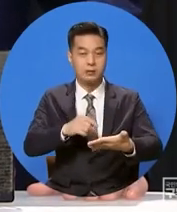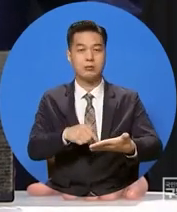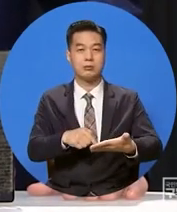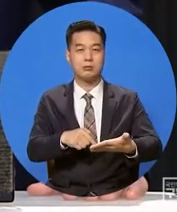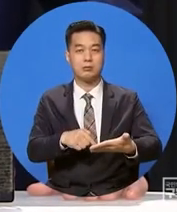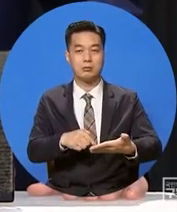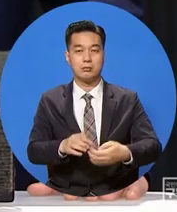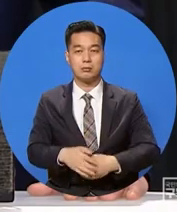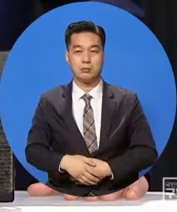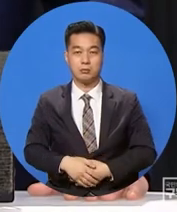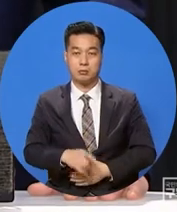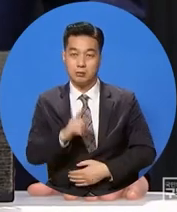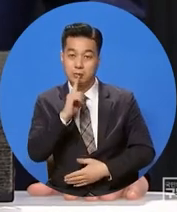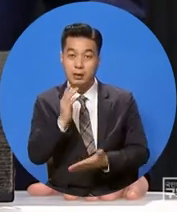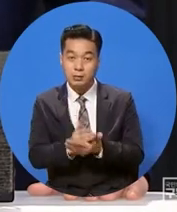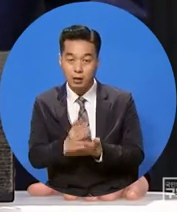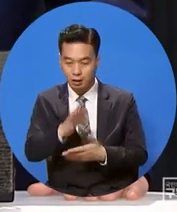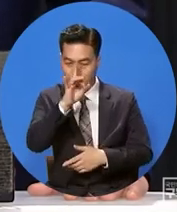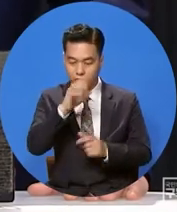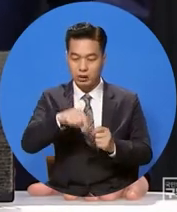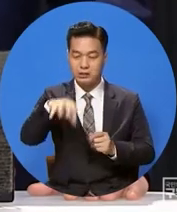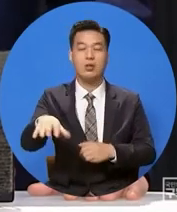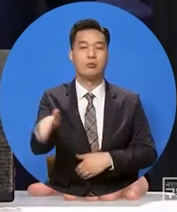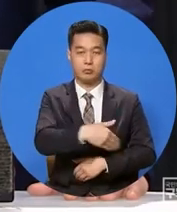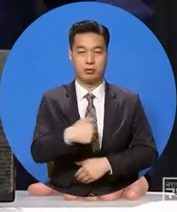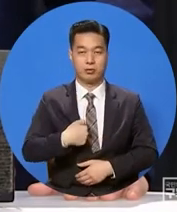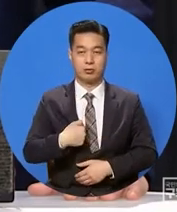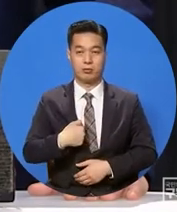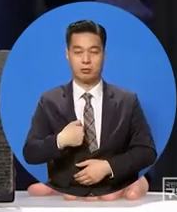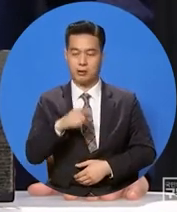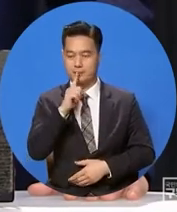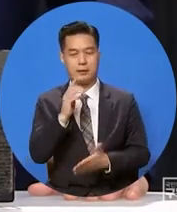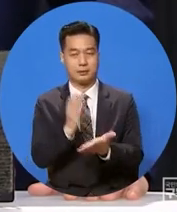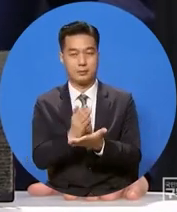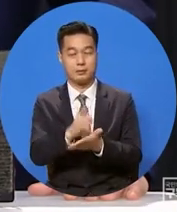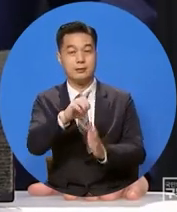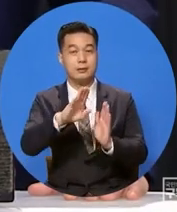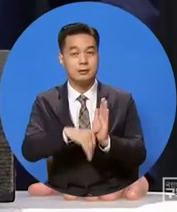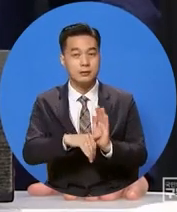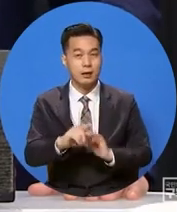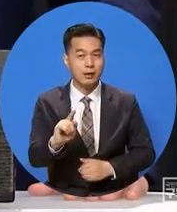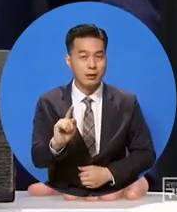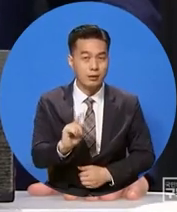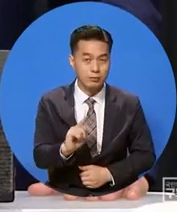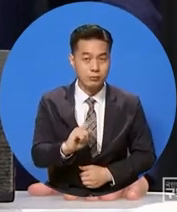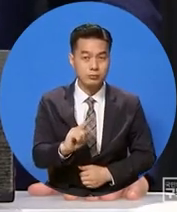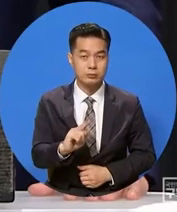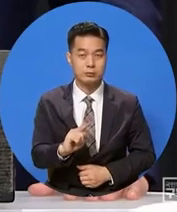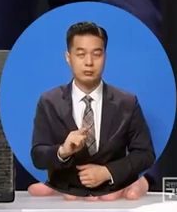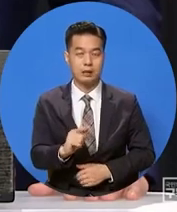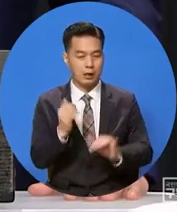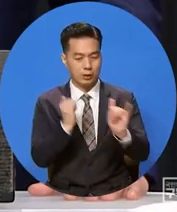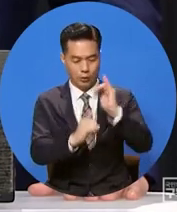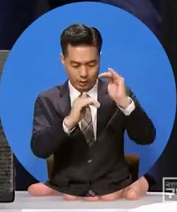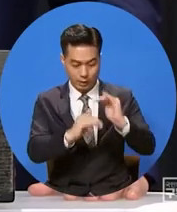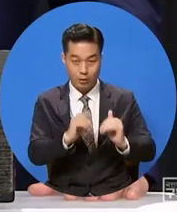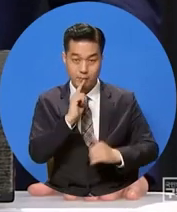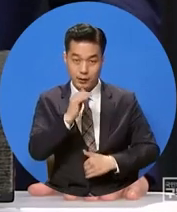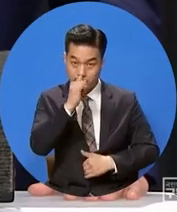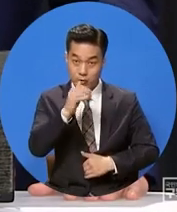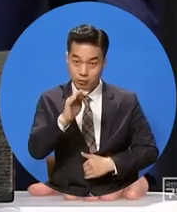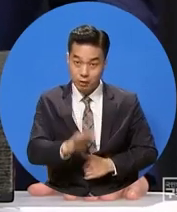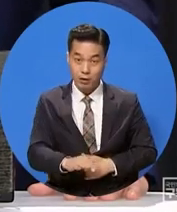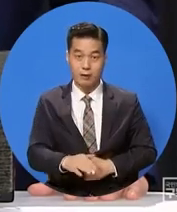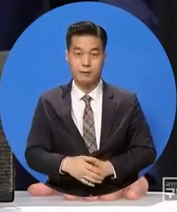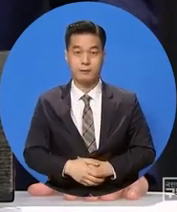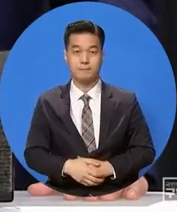마십시오. 네. 제가 중앙지검장 할 때 그 말씀 하시지 마세요. 그때 무슨 뭐 저 통화 내역 뭐 이런 거 했다고 그러는데